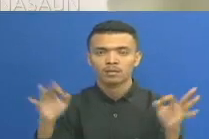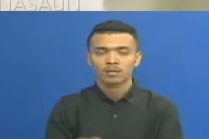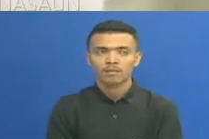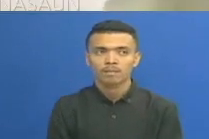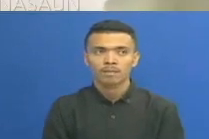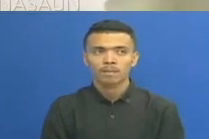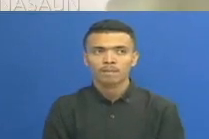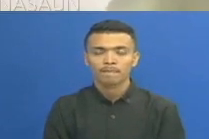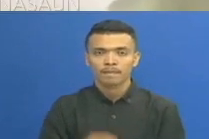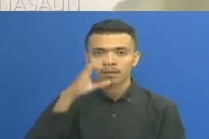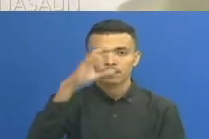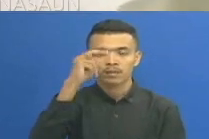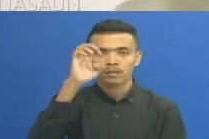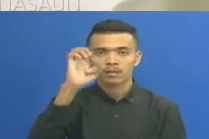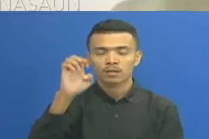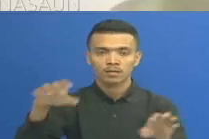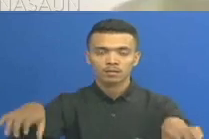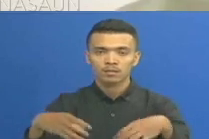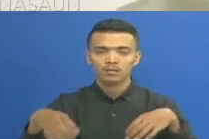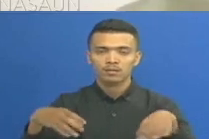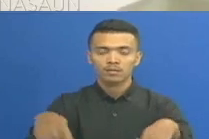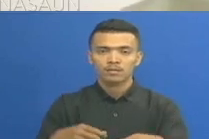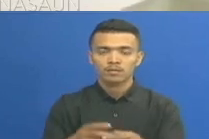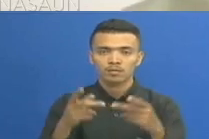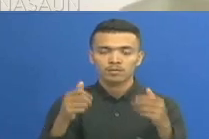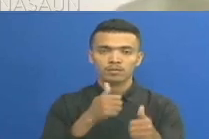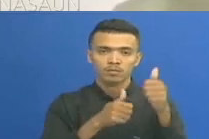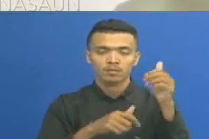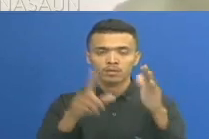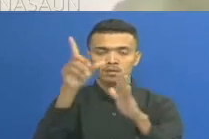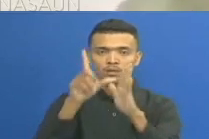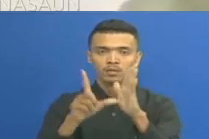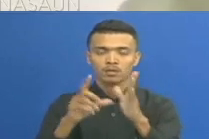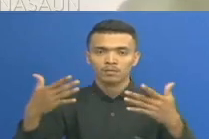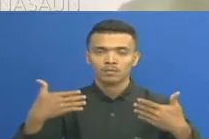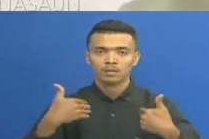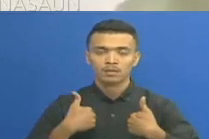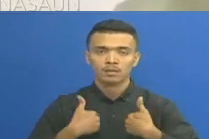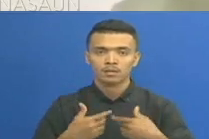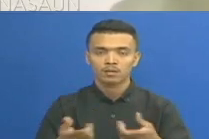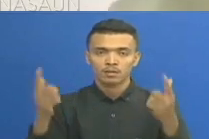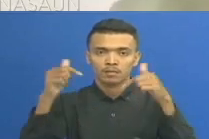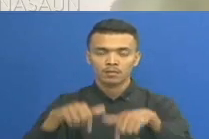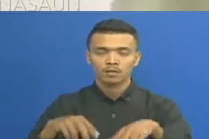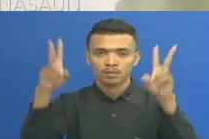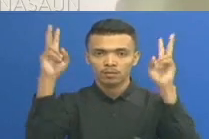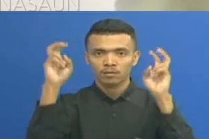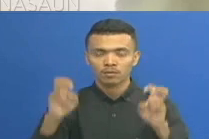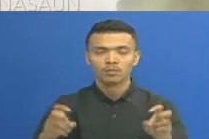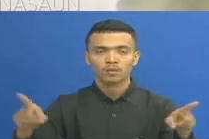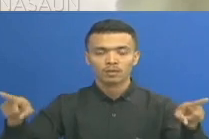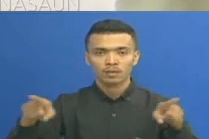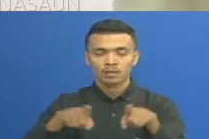na Sené serviço fatin cumpri ba lei sa mesma dia e mai homo tu ibikata ami